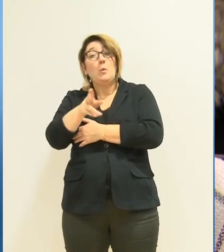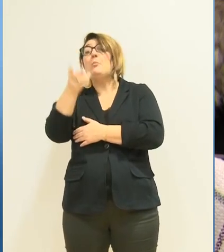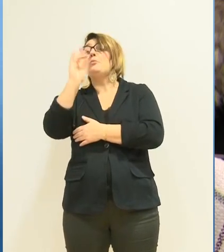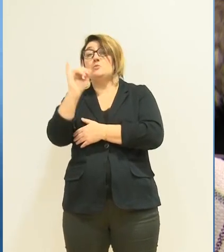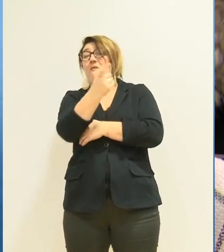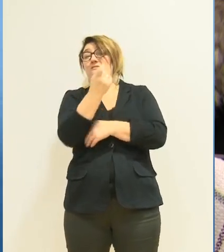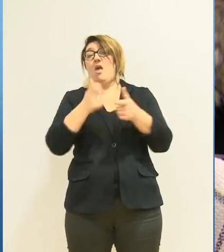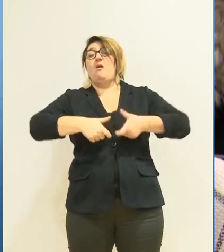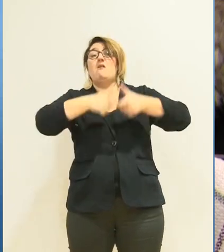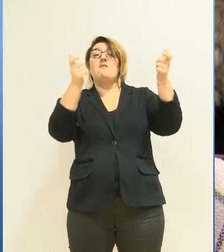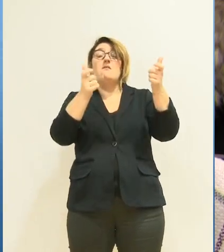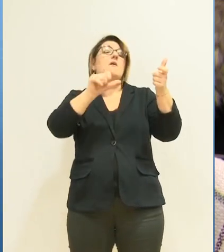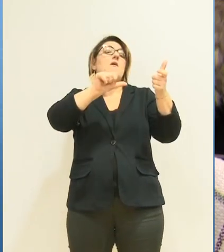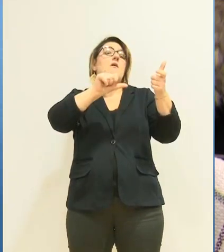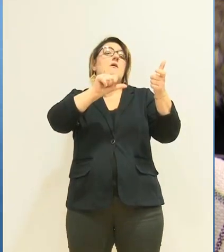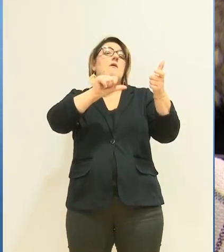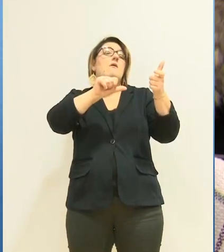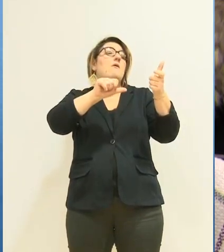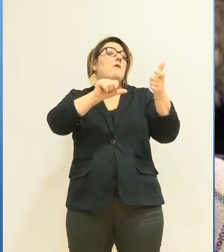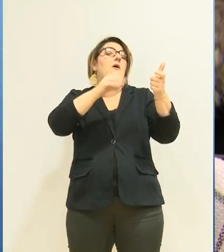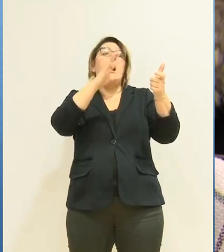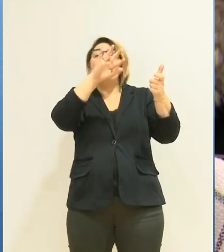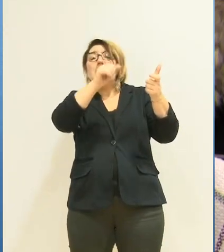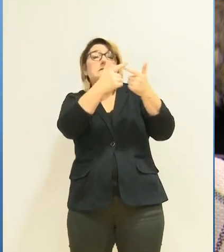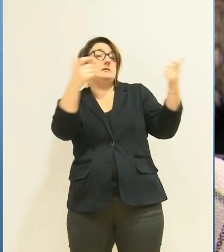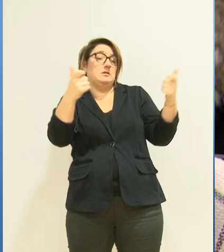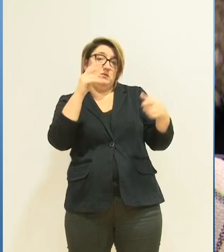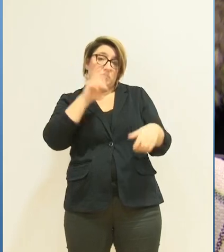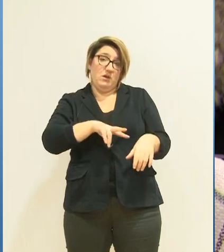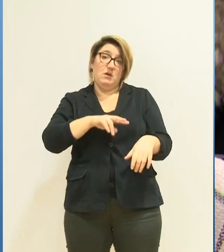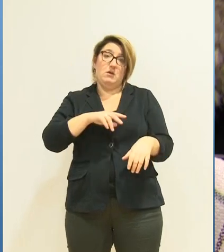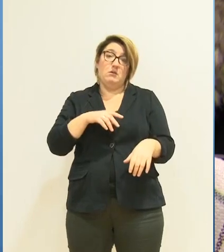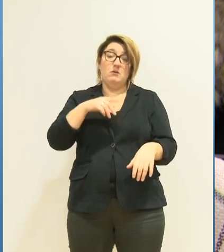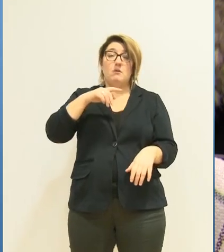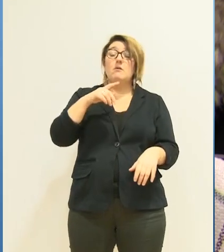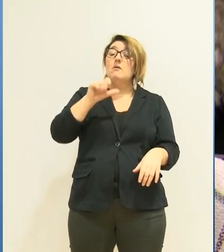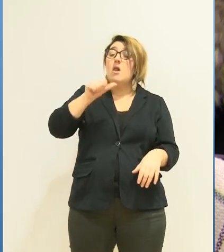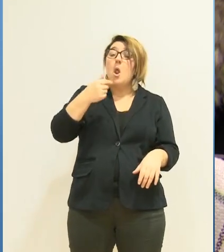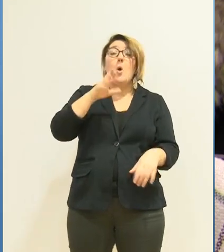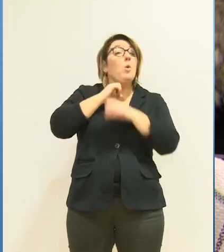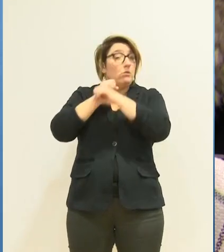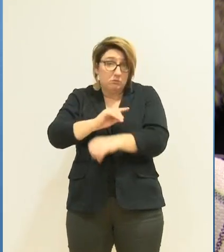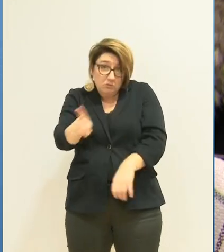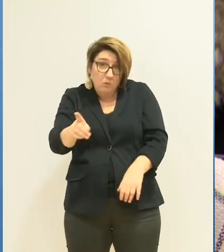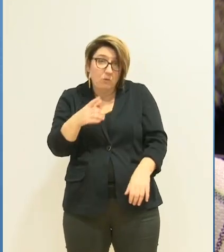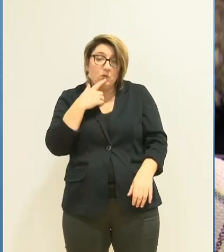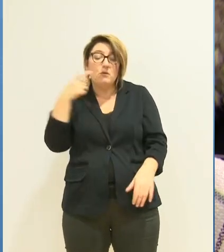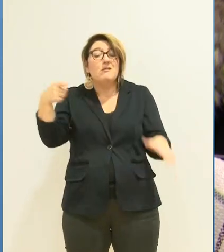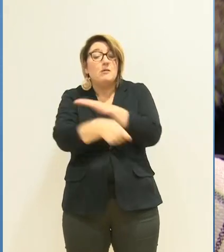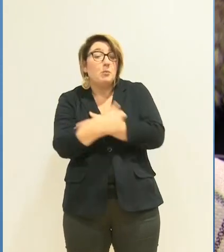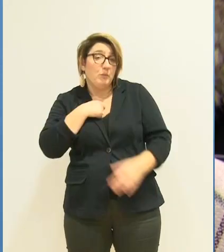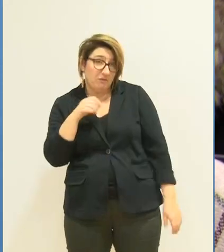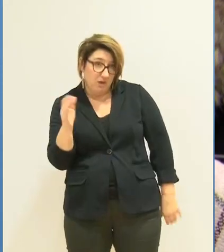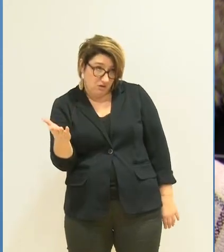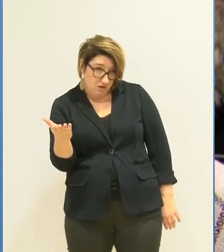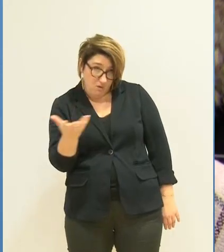très bien madame boileau donc arretez de dire que sans la rue on ne fait rien quelques donne l'anru pour les privés rien du tout d'accord vous oui ce sont